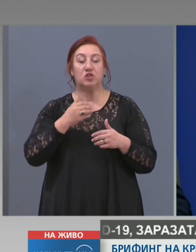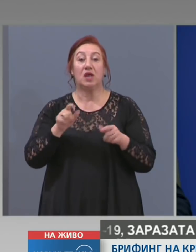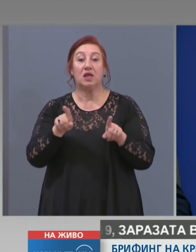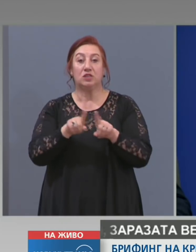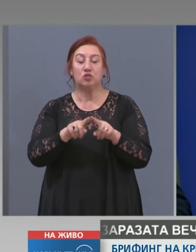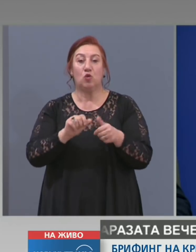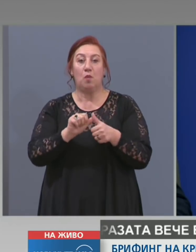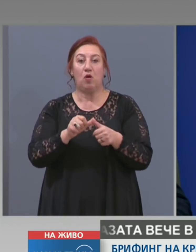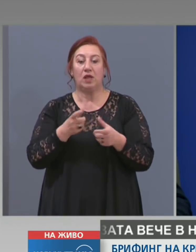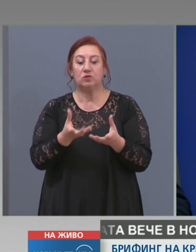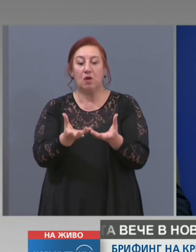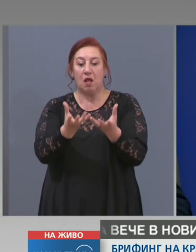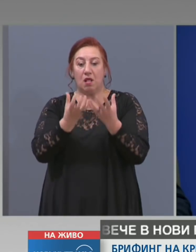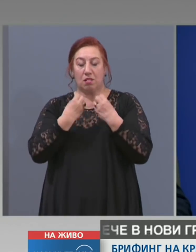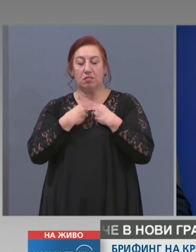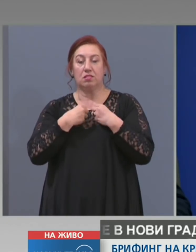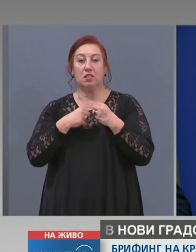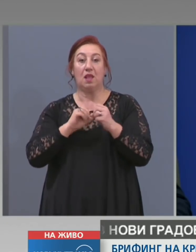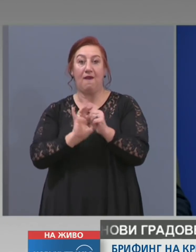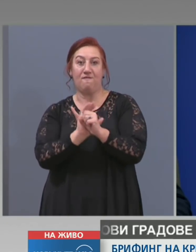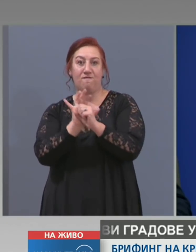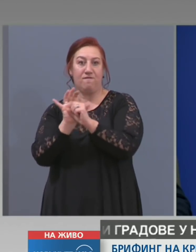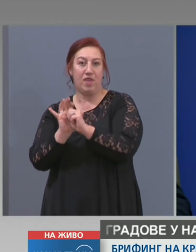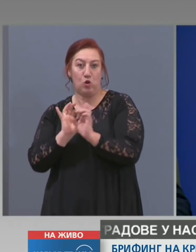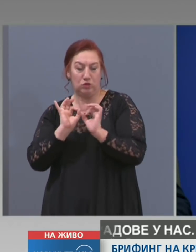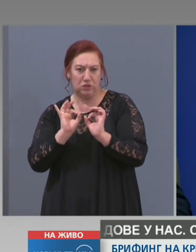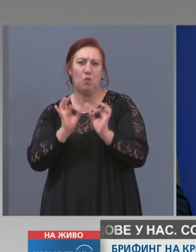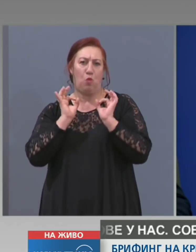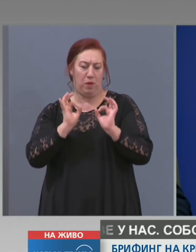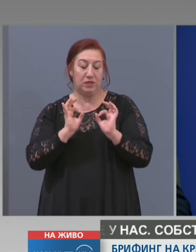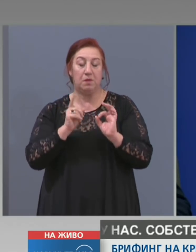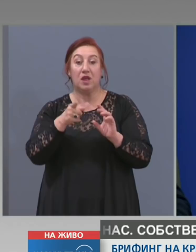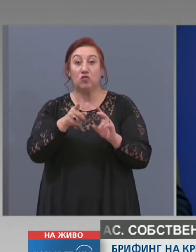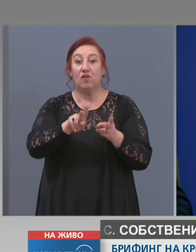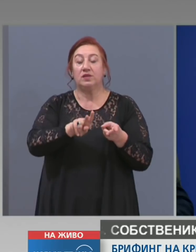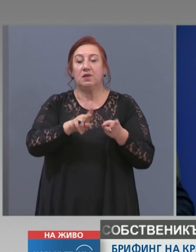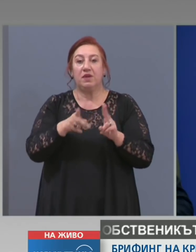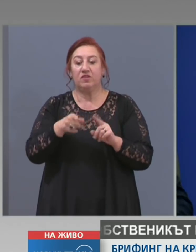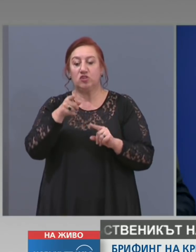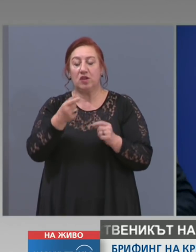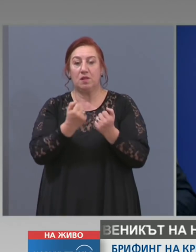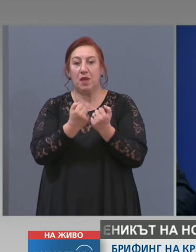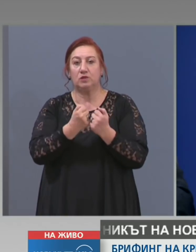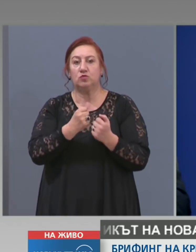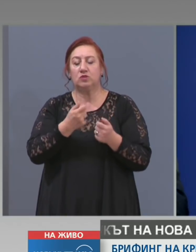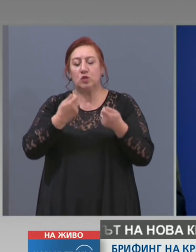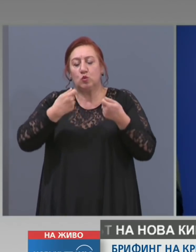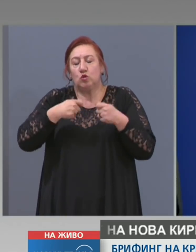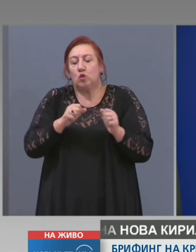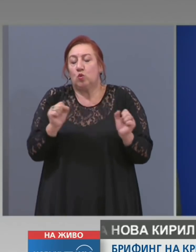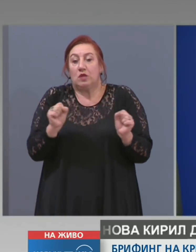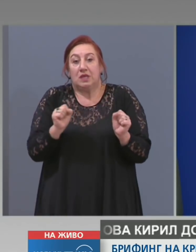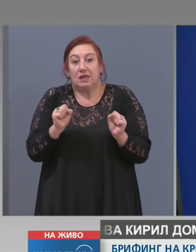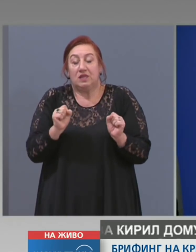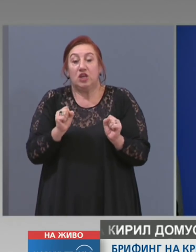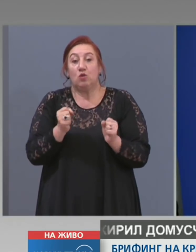им възприемчивост към вируси въобще, се превръщат в изключително застрашено място за разпространение